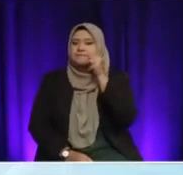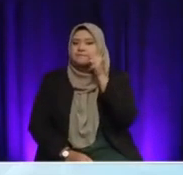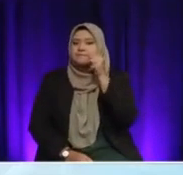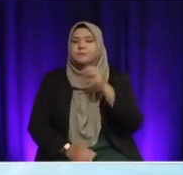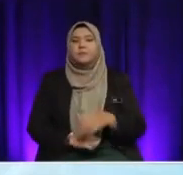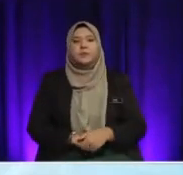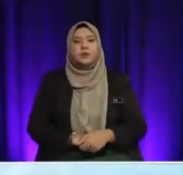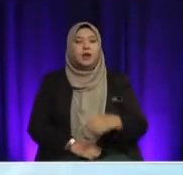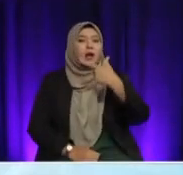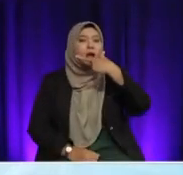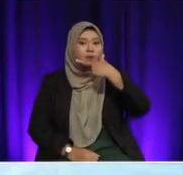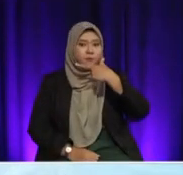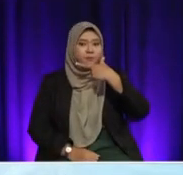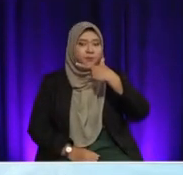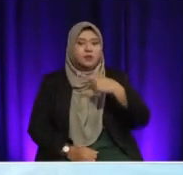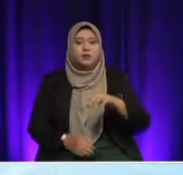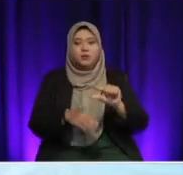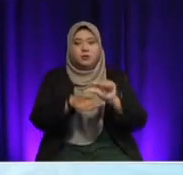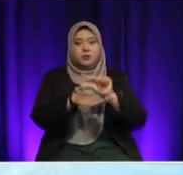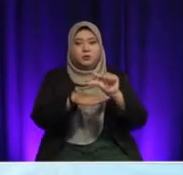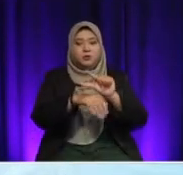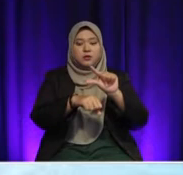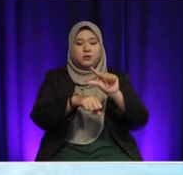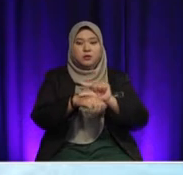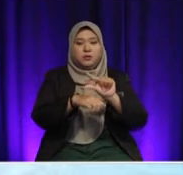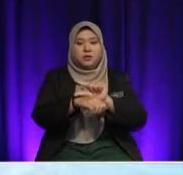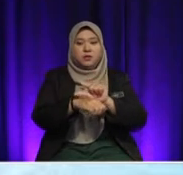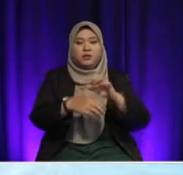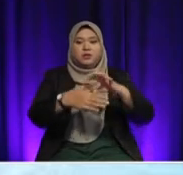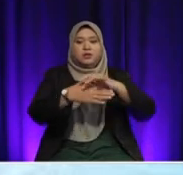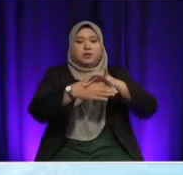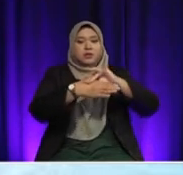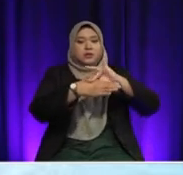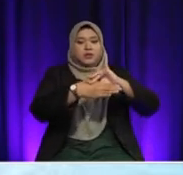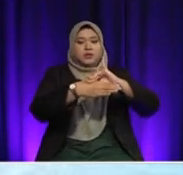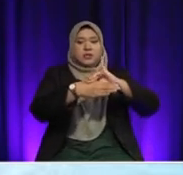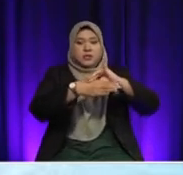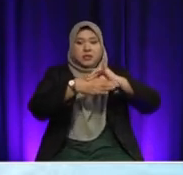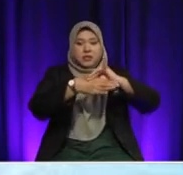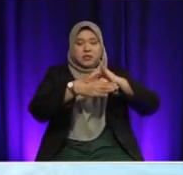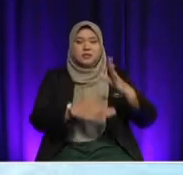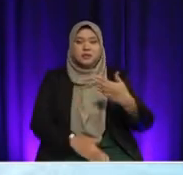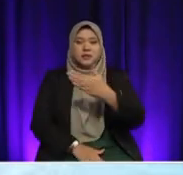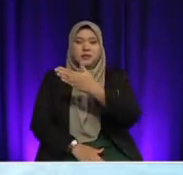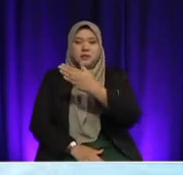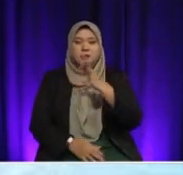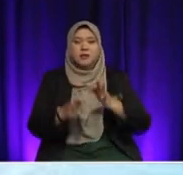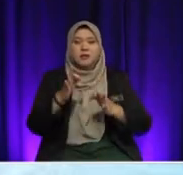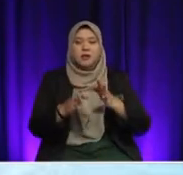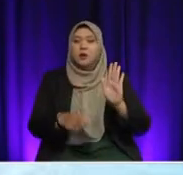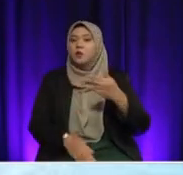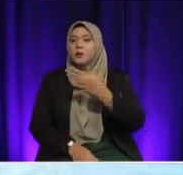kasar. Garam kasar ni untuk awet lah. Beras dan asam keping. Sekali lagi macam saya kata tadi, mangkuk sudu penimbang digital ni memang kita